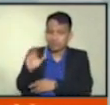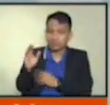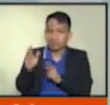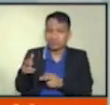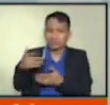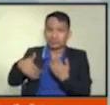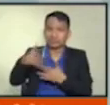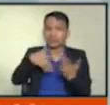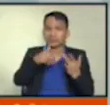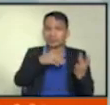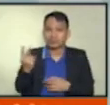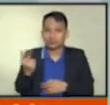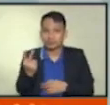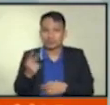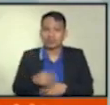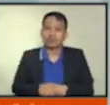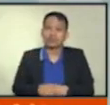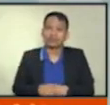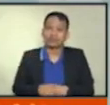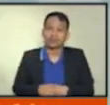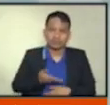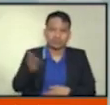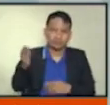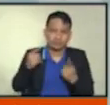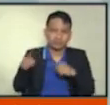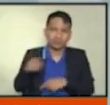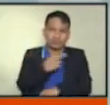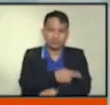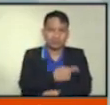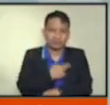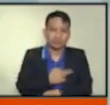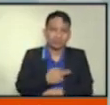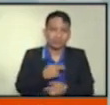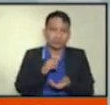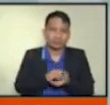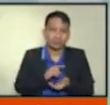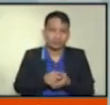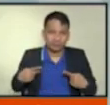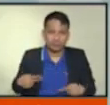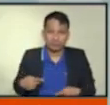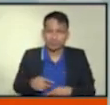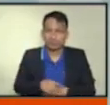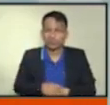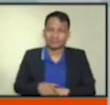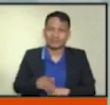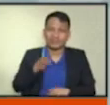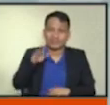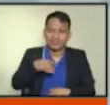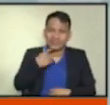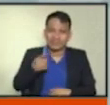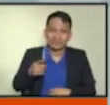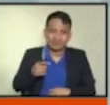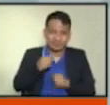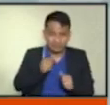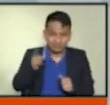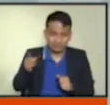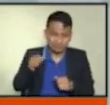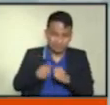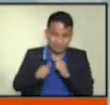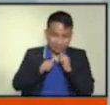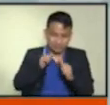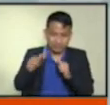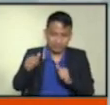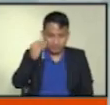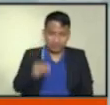naglakwat siya kayong dalawa. Anong oras na kang uuwi? Nagpa-doktor ako kasi masakit mga kaso. Ma'am, makasingit ma'am. Dinideny mo na kabit